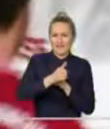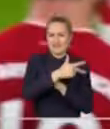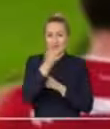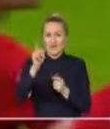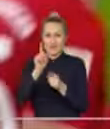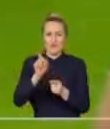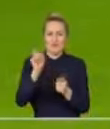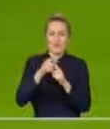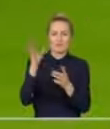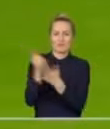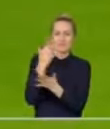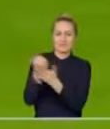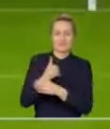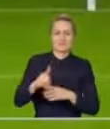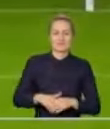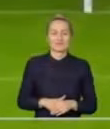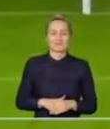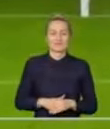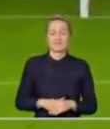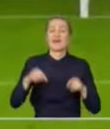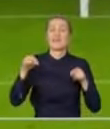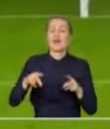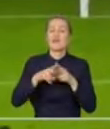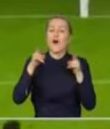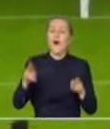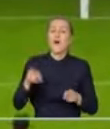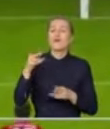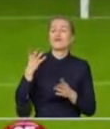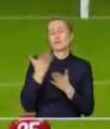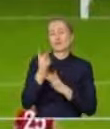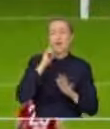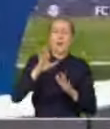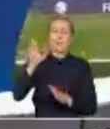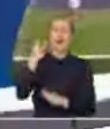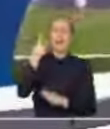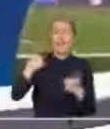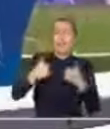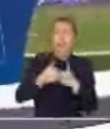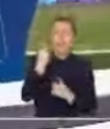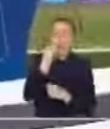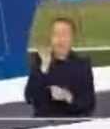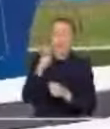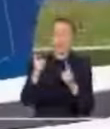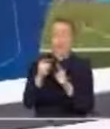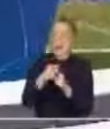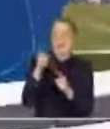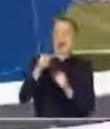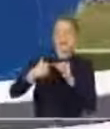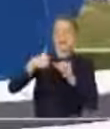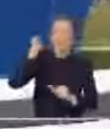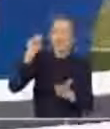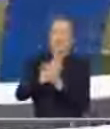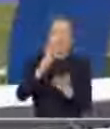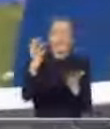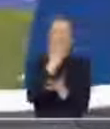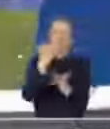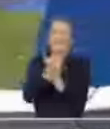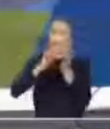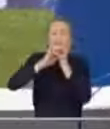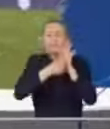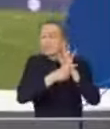do siatki. W tym sezonie nasz napastnik strzela średnio ponad gola na mecz. Po wygraniu w zeszłym roku praktycznie wszystkiego, co